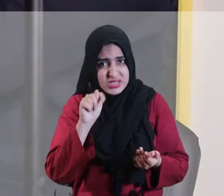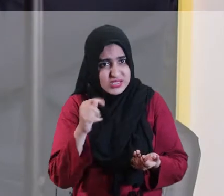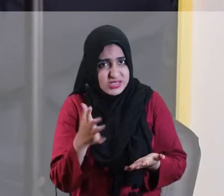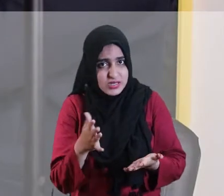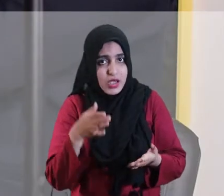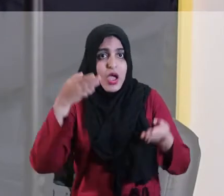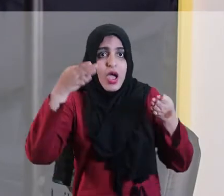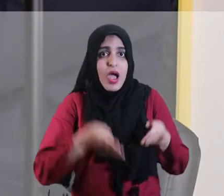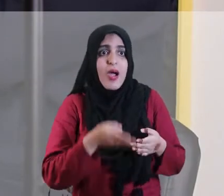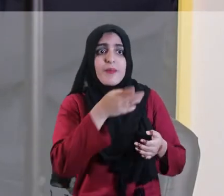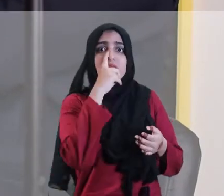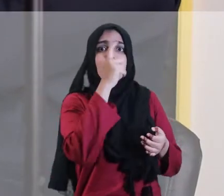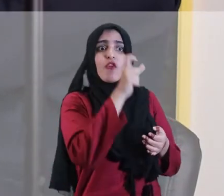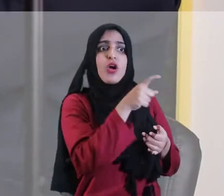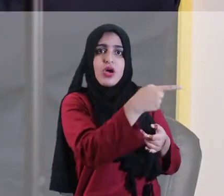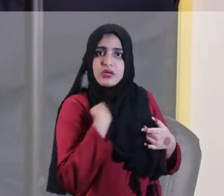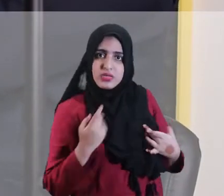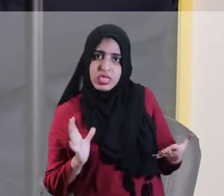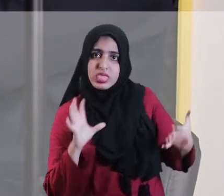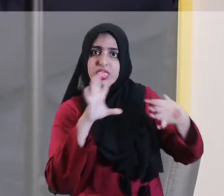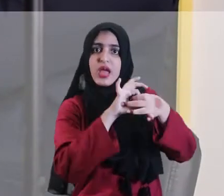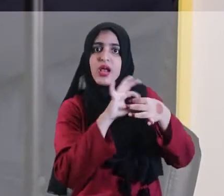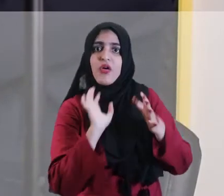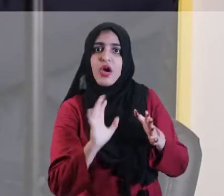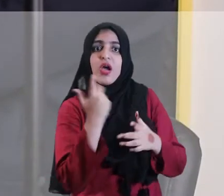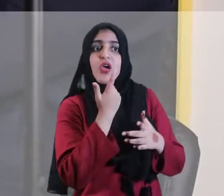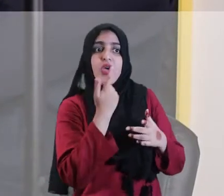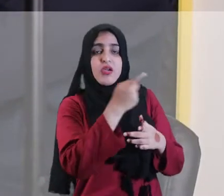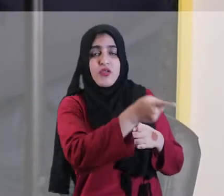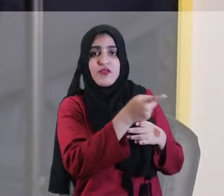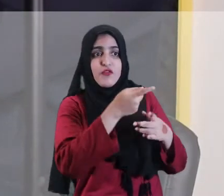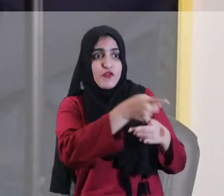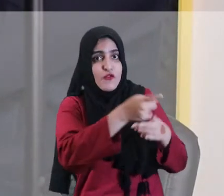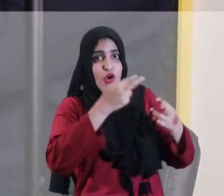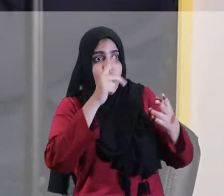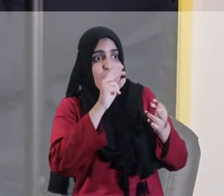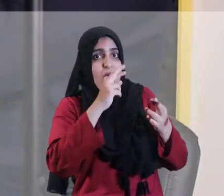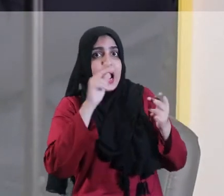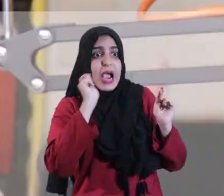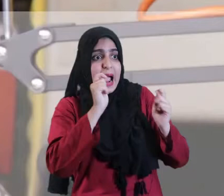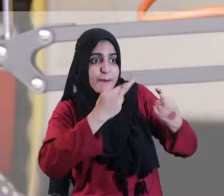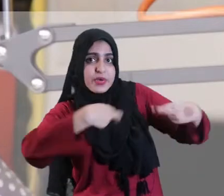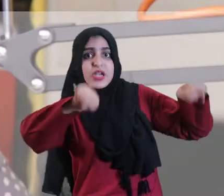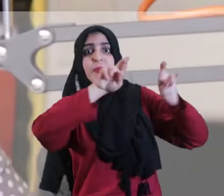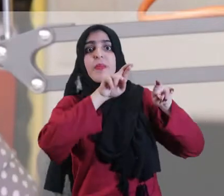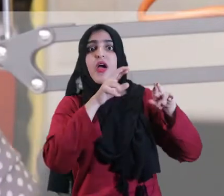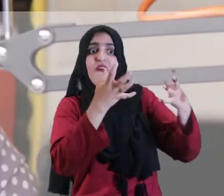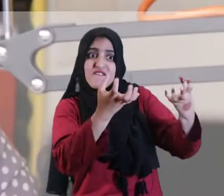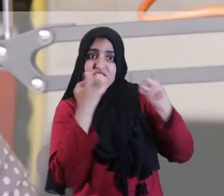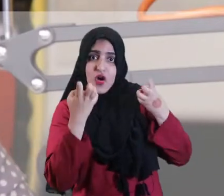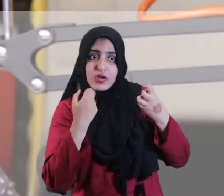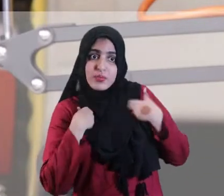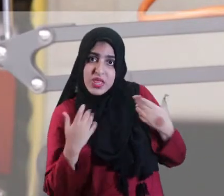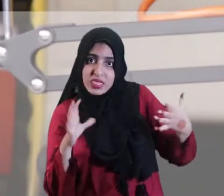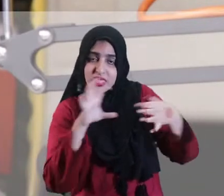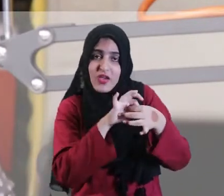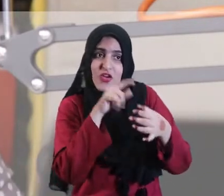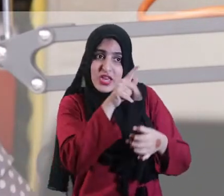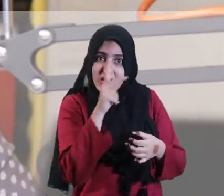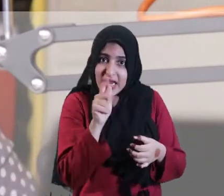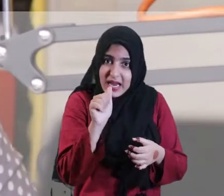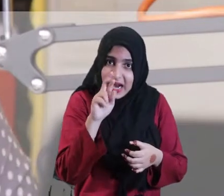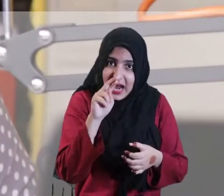भूलें और सब्सक्राइब आवर इन दिस